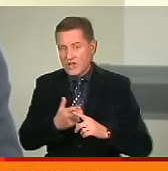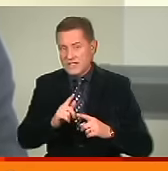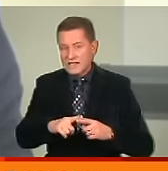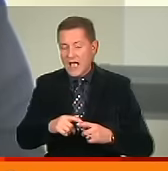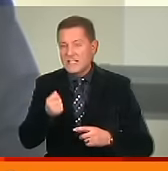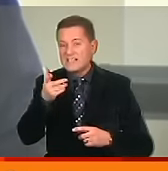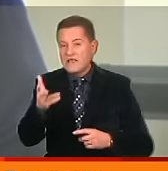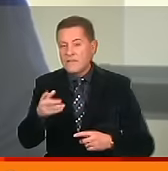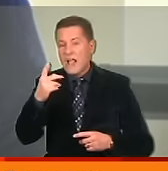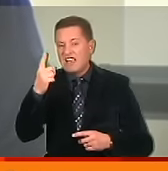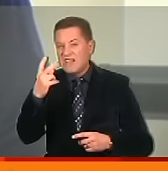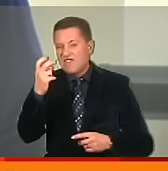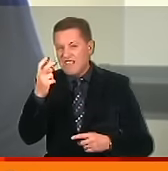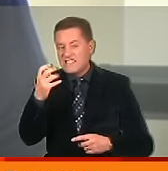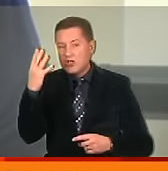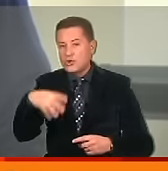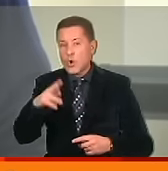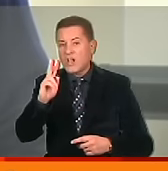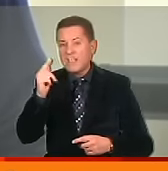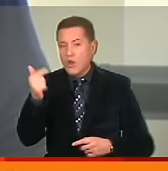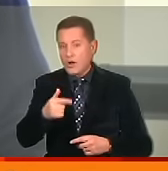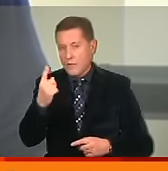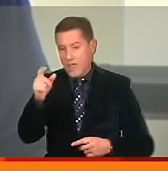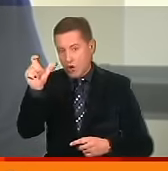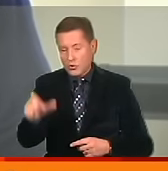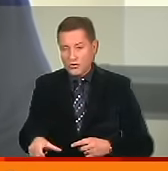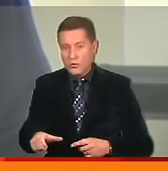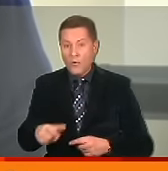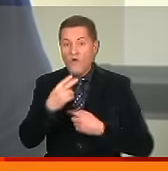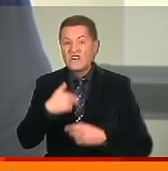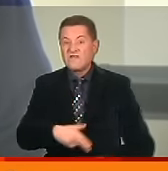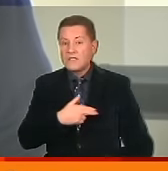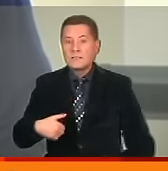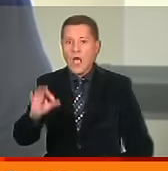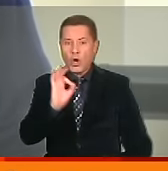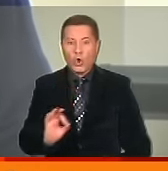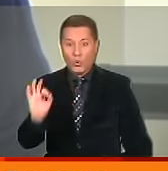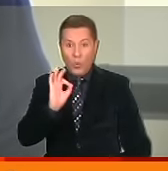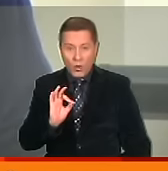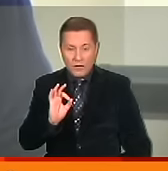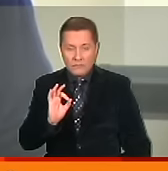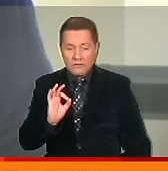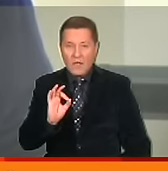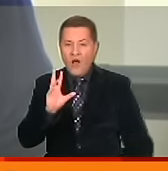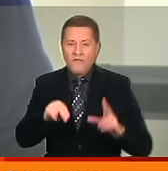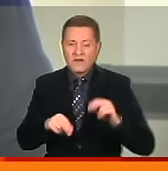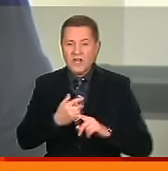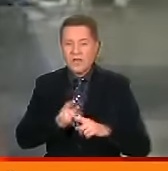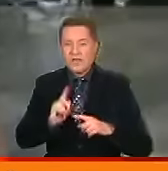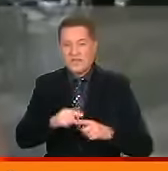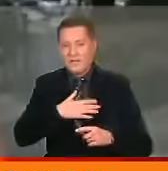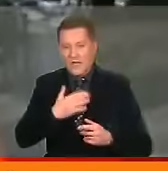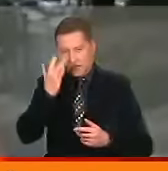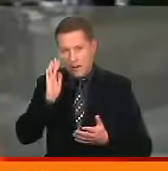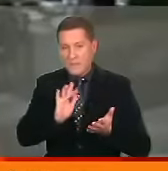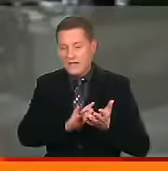сягає 240 кілограм на особу. В Швейцарії – нуль. І вважаю, що це наша мета.